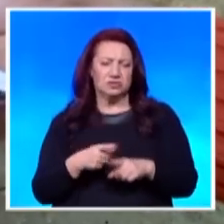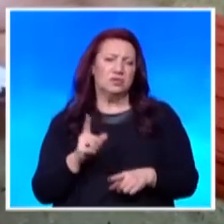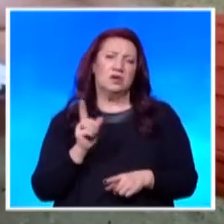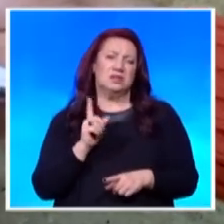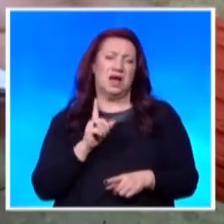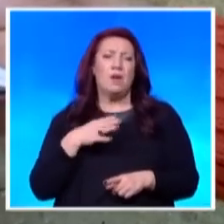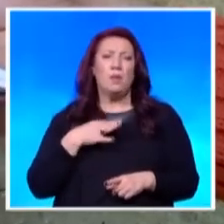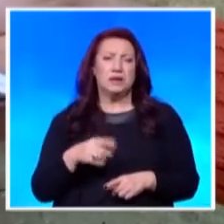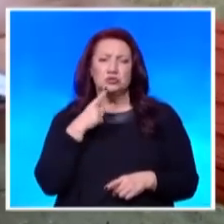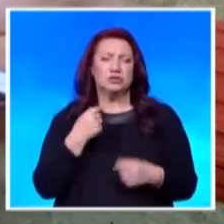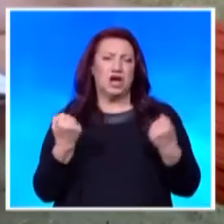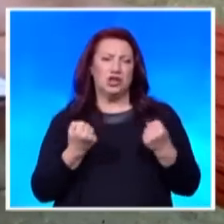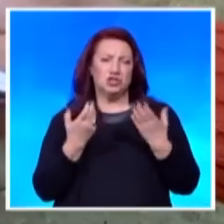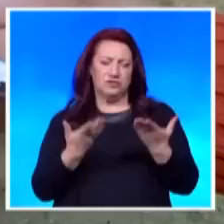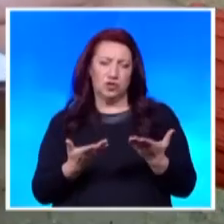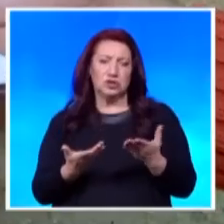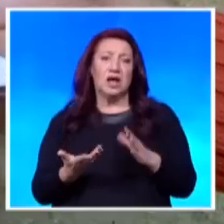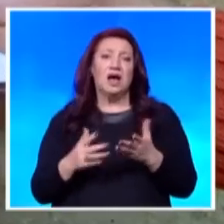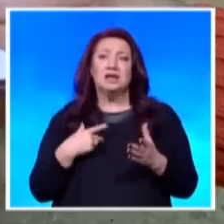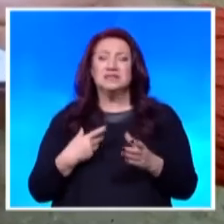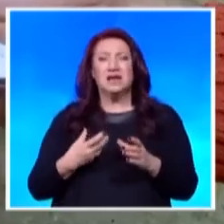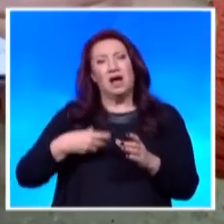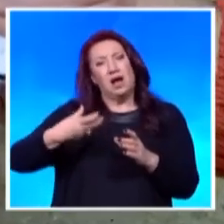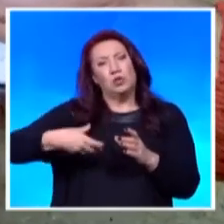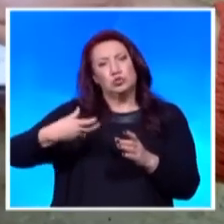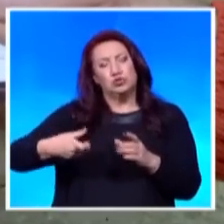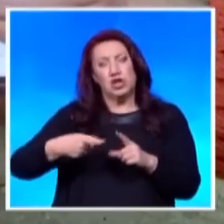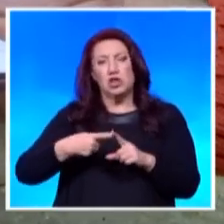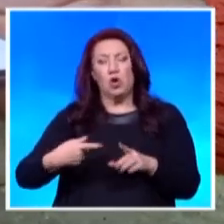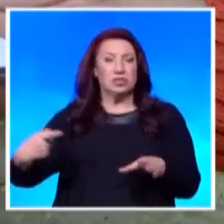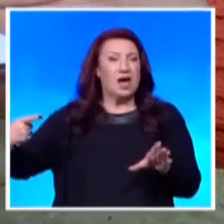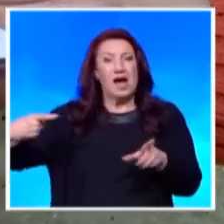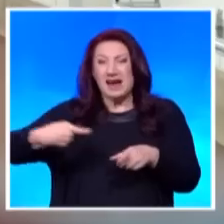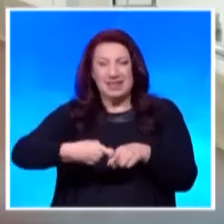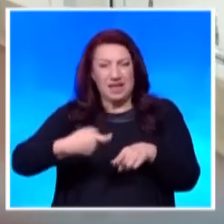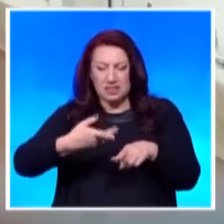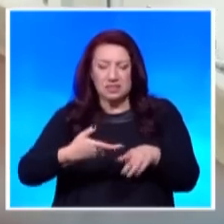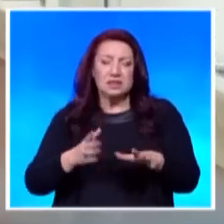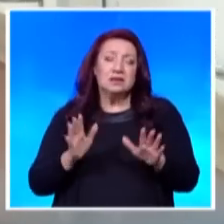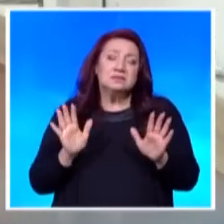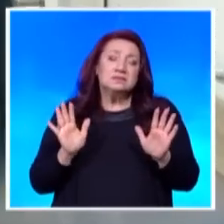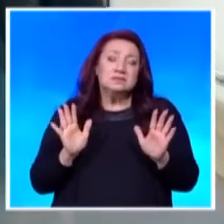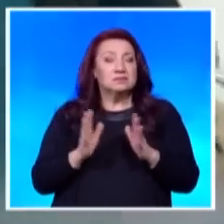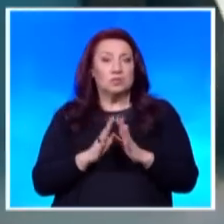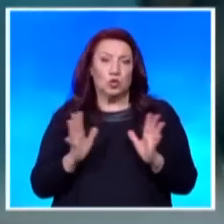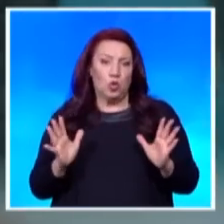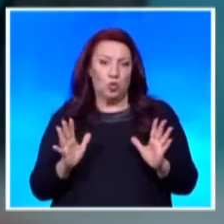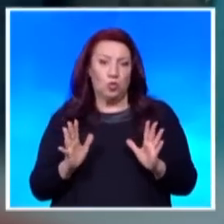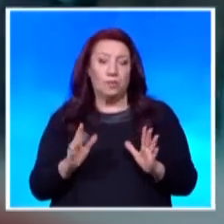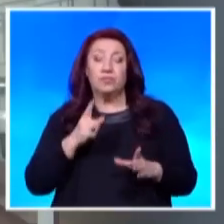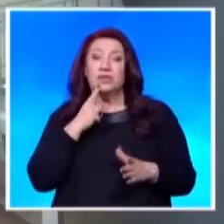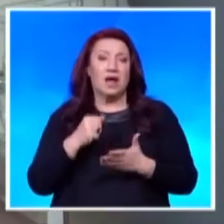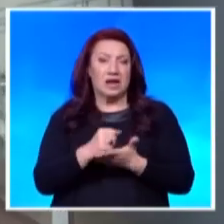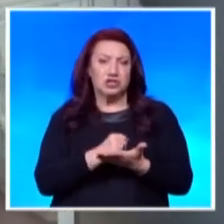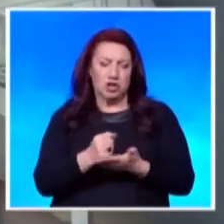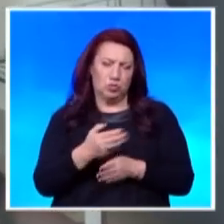момента. Сега за осложненията, които говорим за огнестрелните рани, те са доста. Лечението му продължава под полицейска